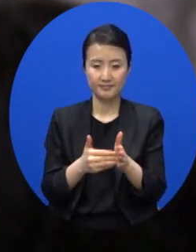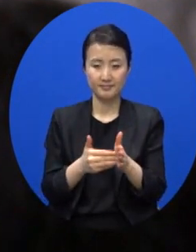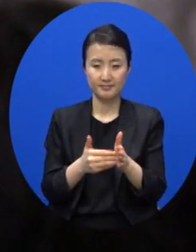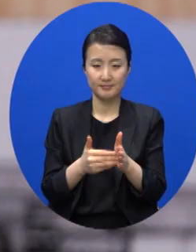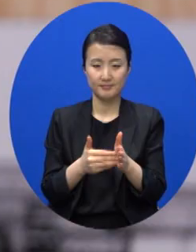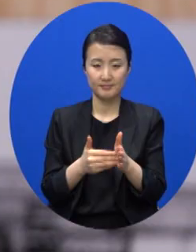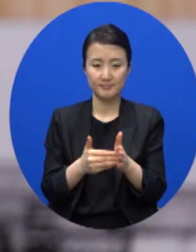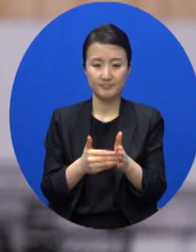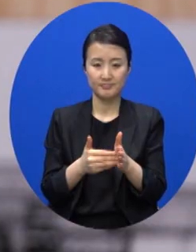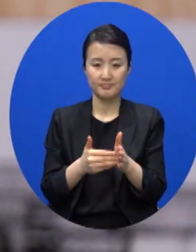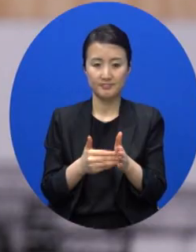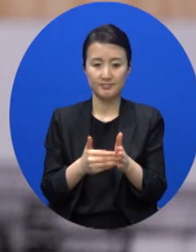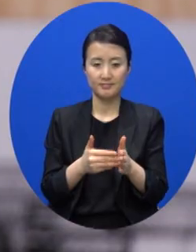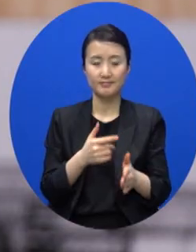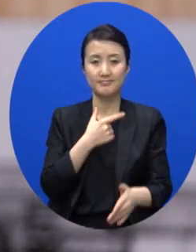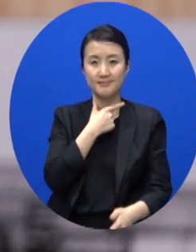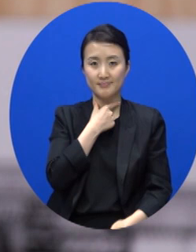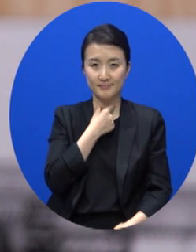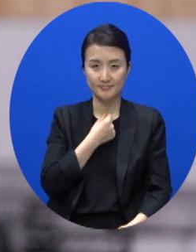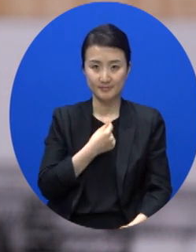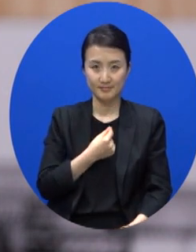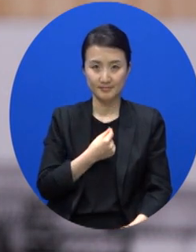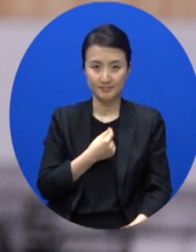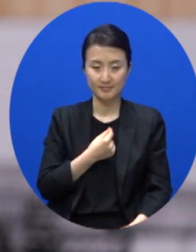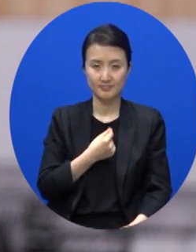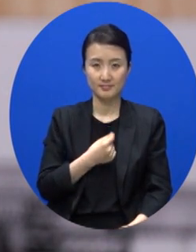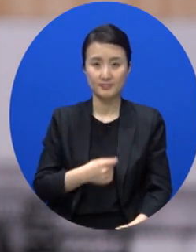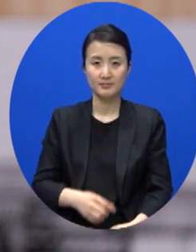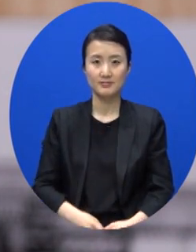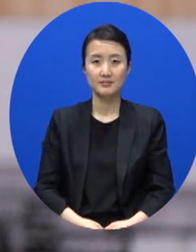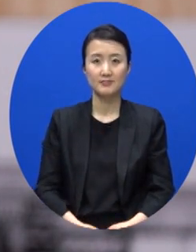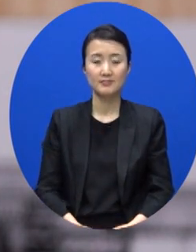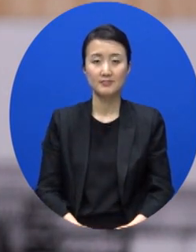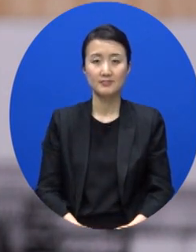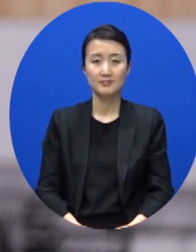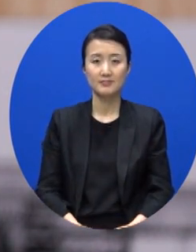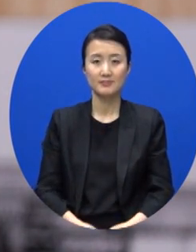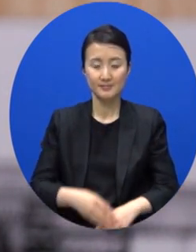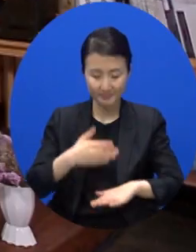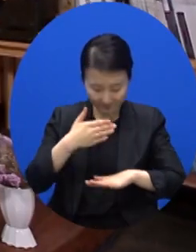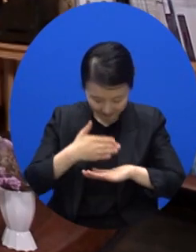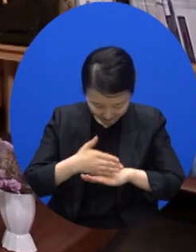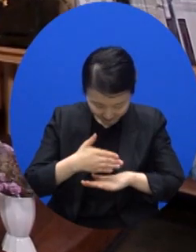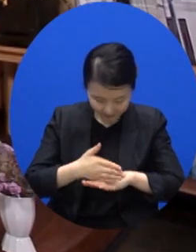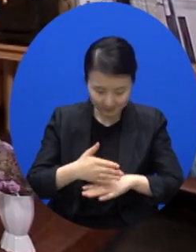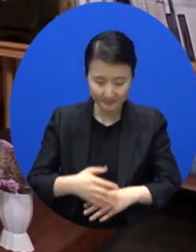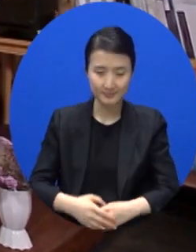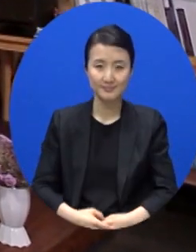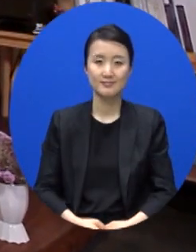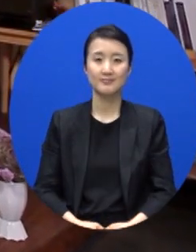이제 마칠까 합니다. 네, 감사합니다.